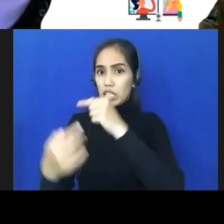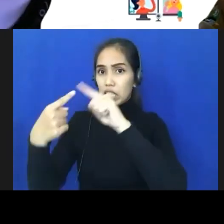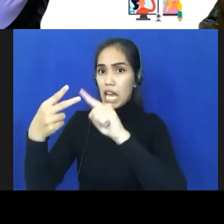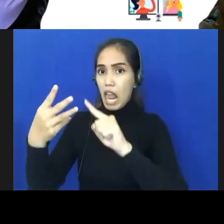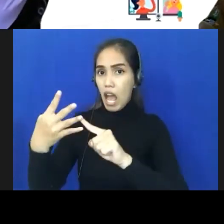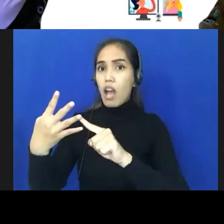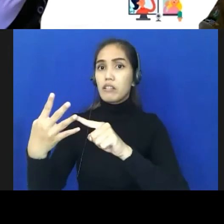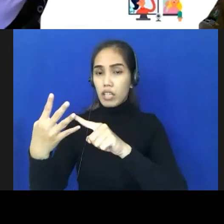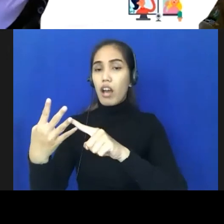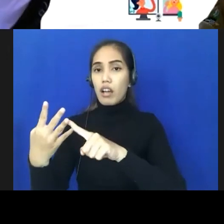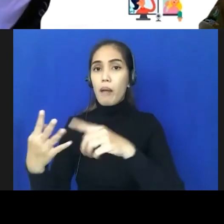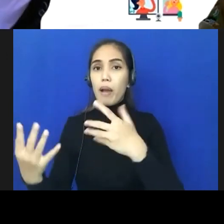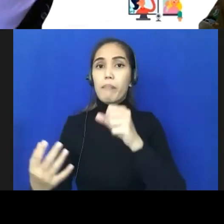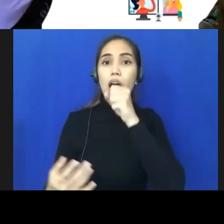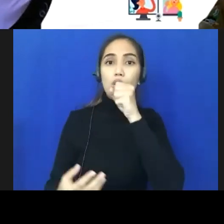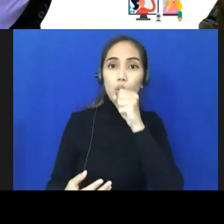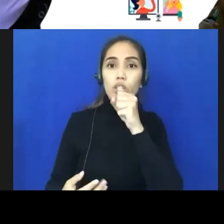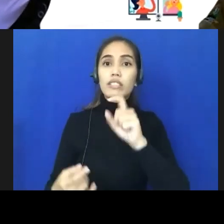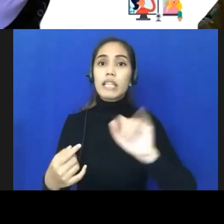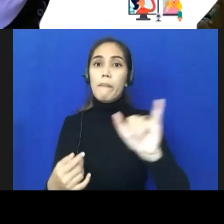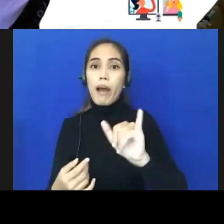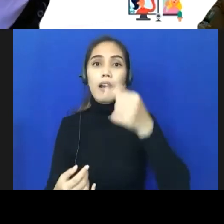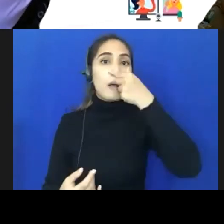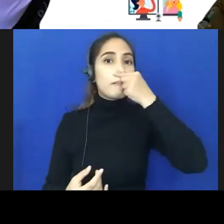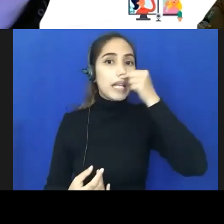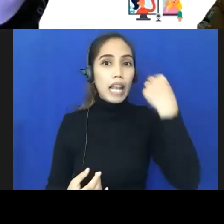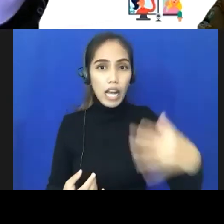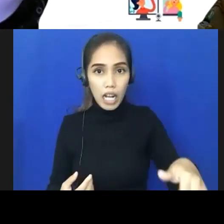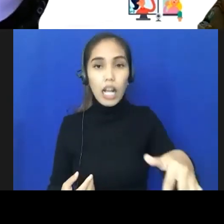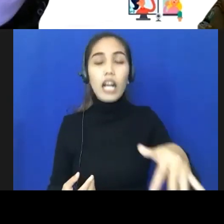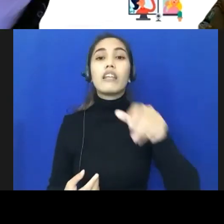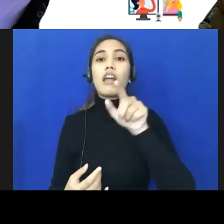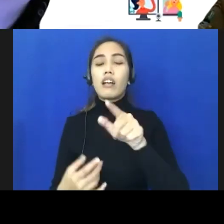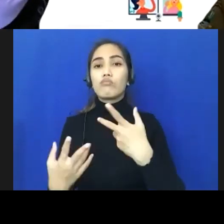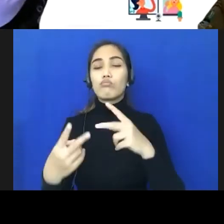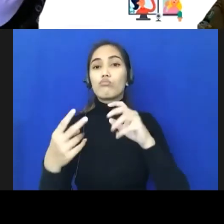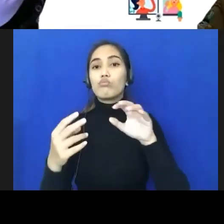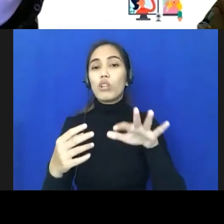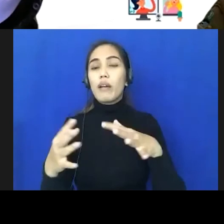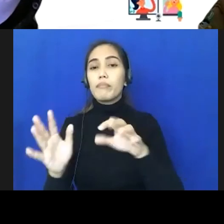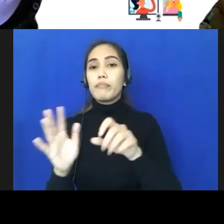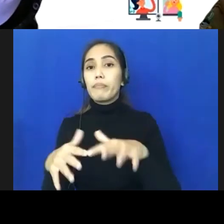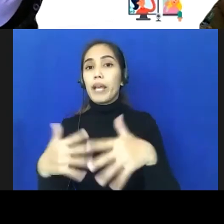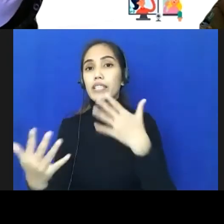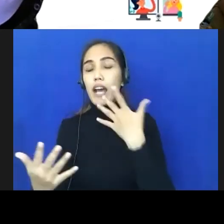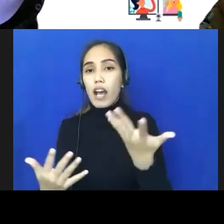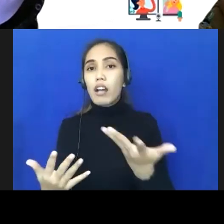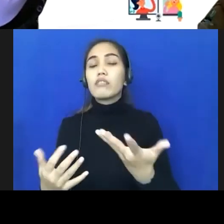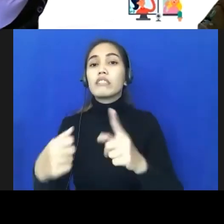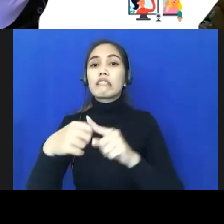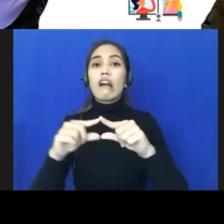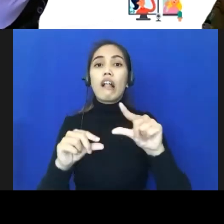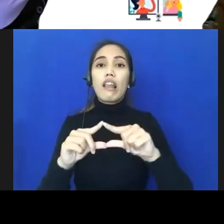pilek. Sebelum pelaksanaan pelatihan Kalakarya, biasanya itu kita